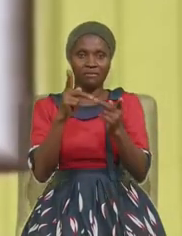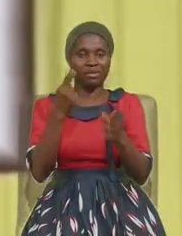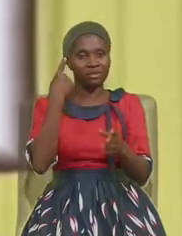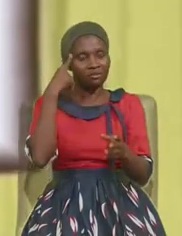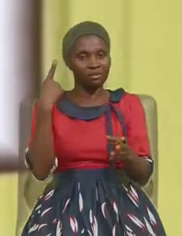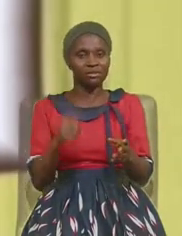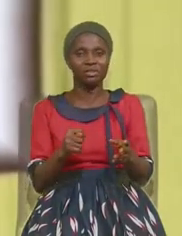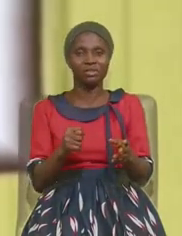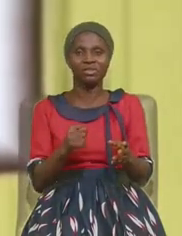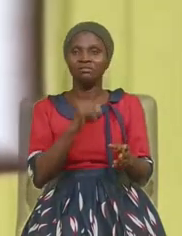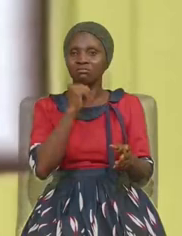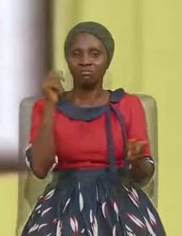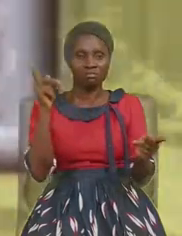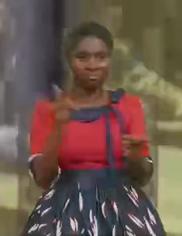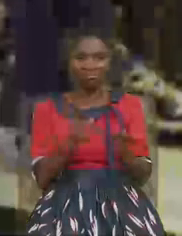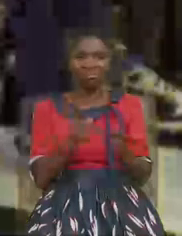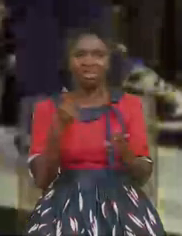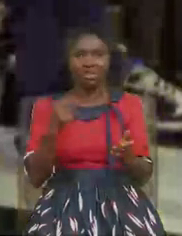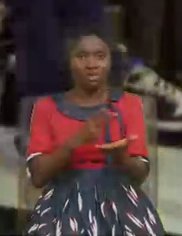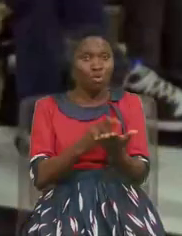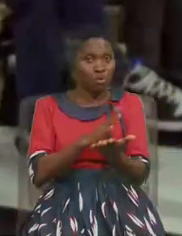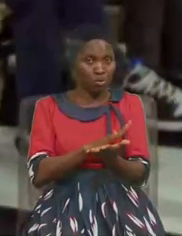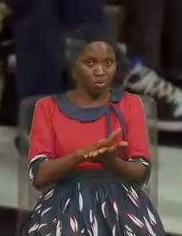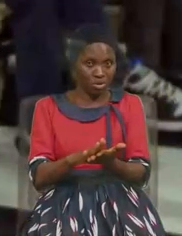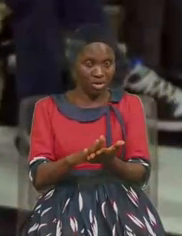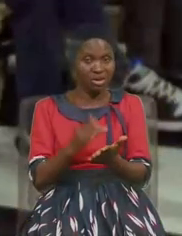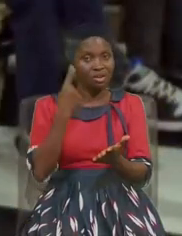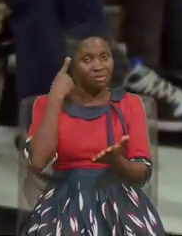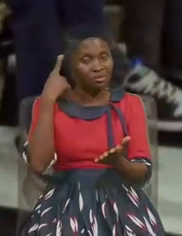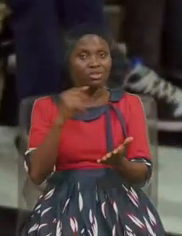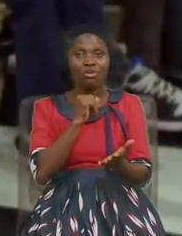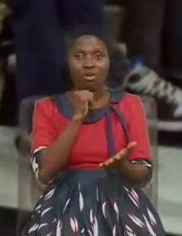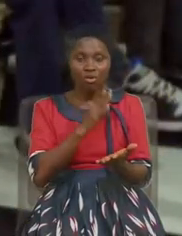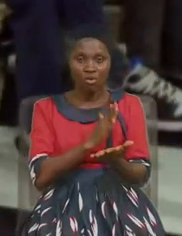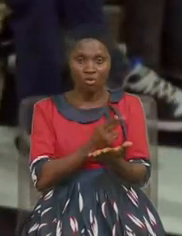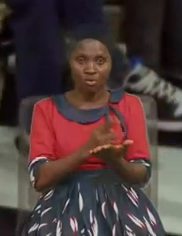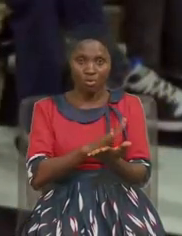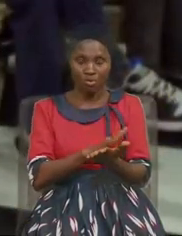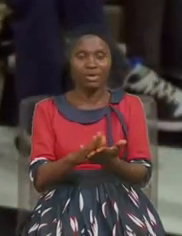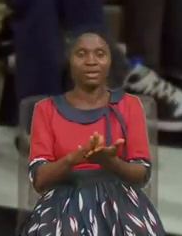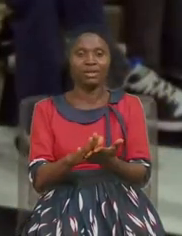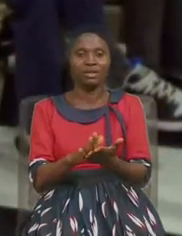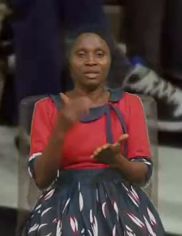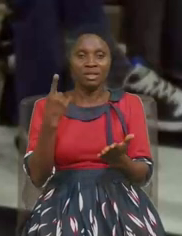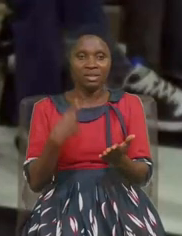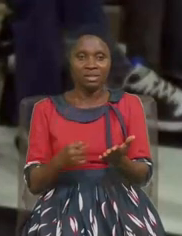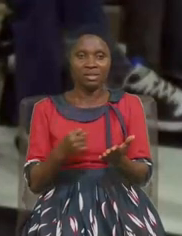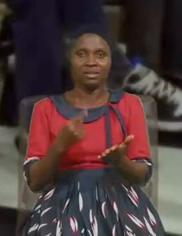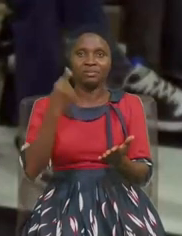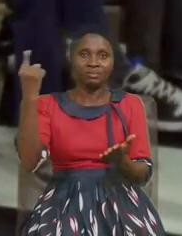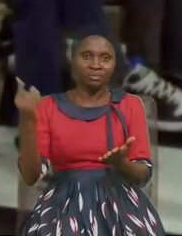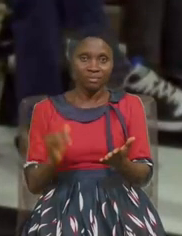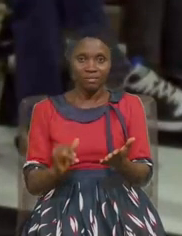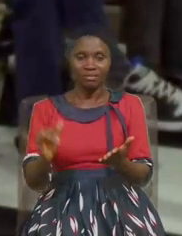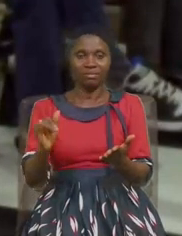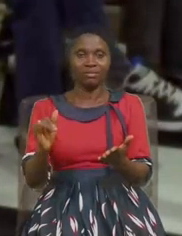imparfaits. Le saint pour les impurs, l'éternel,